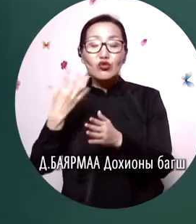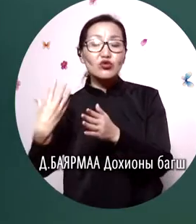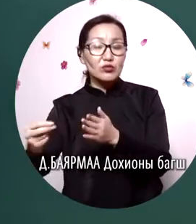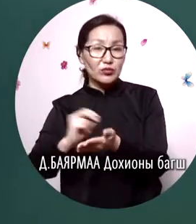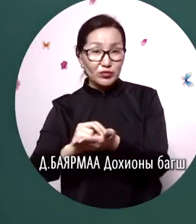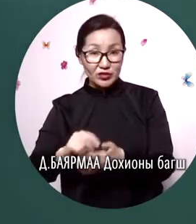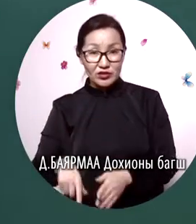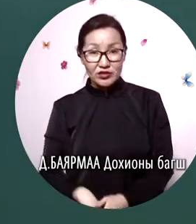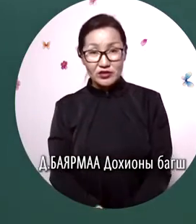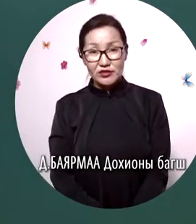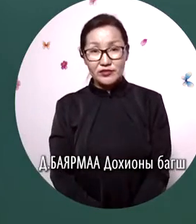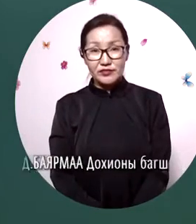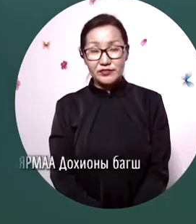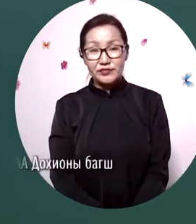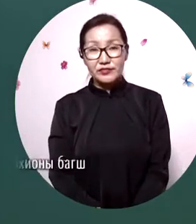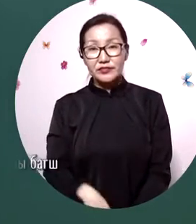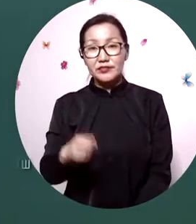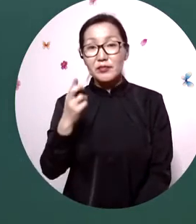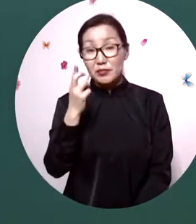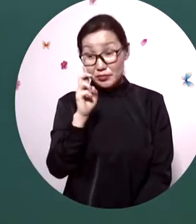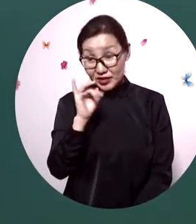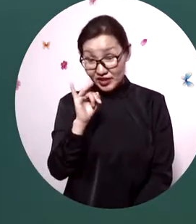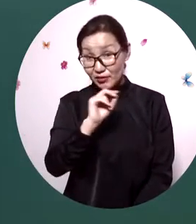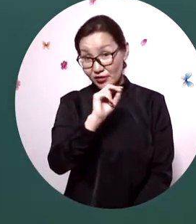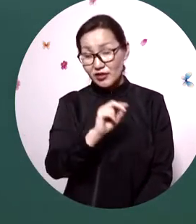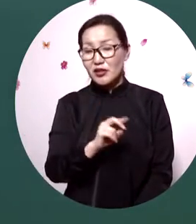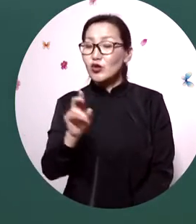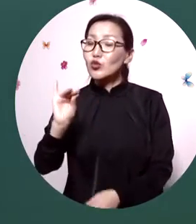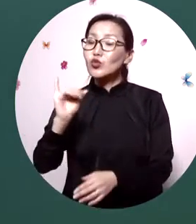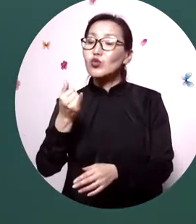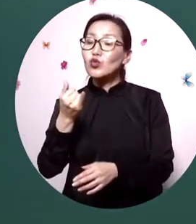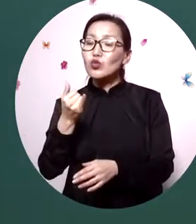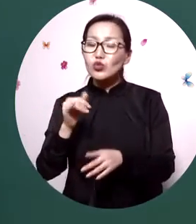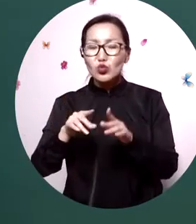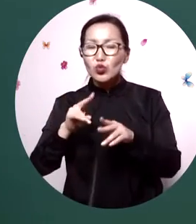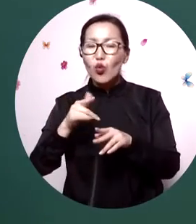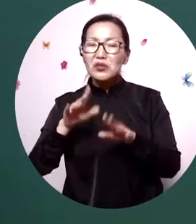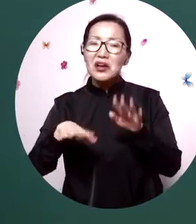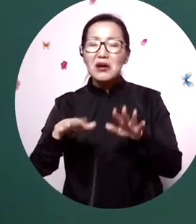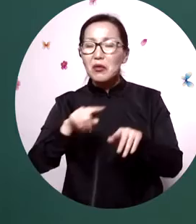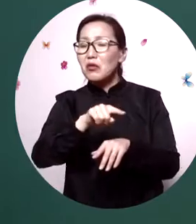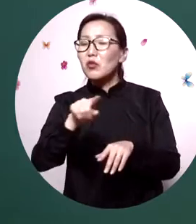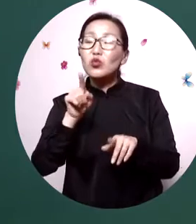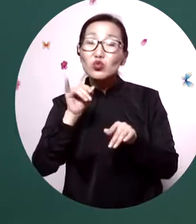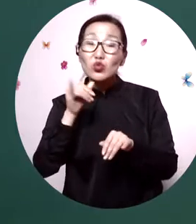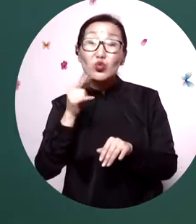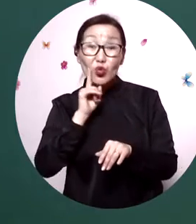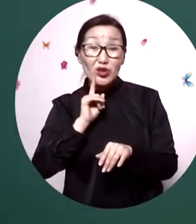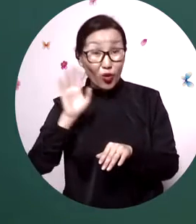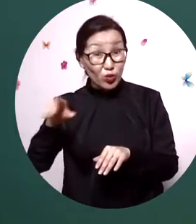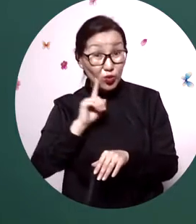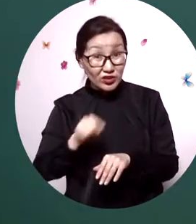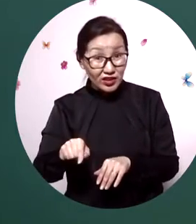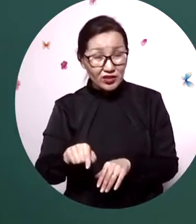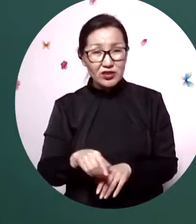хэрэгчээр. Би гэдэг хэлий багш нь. Би. За юуны дууланд явахыг хүсэж байгаагаа бичиж болно. За